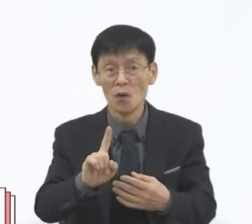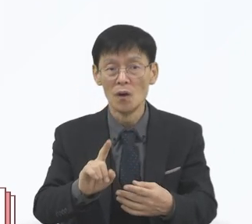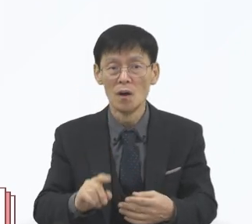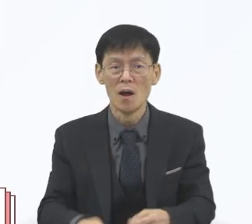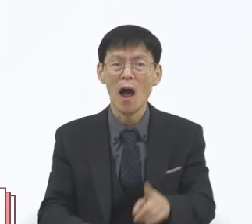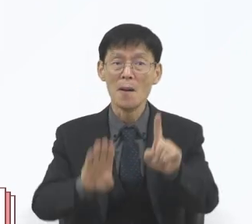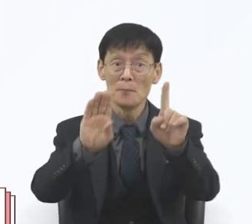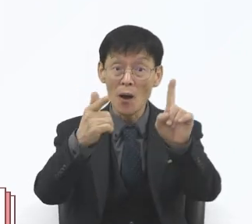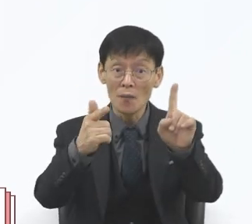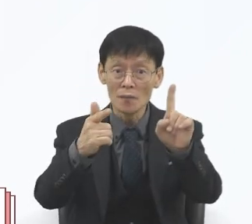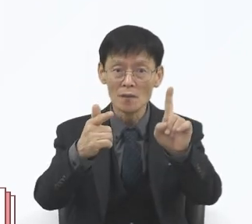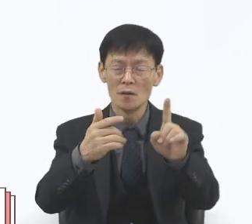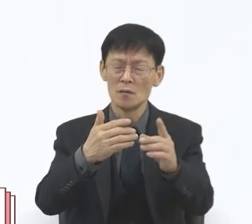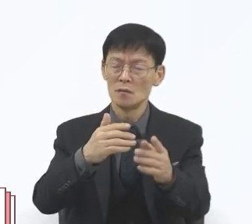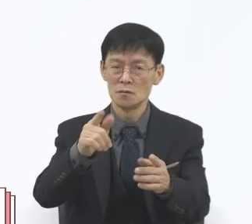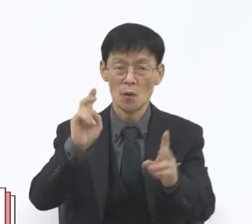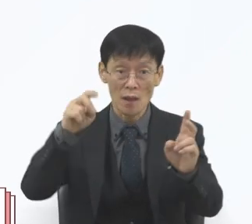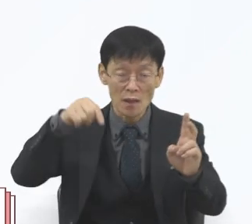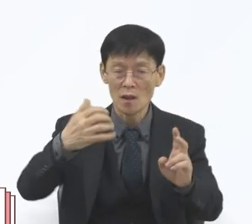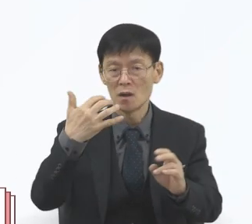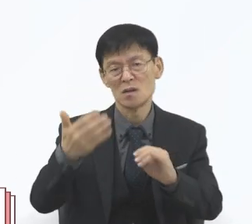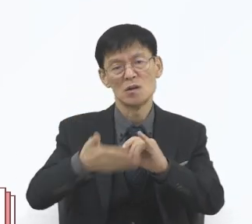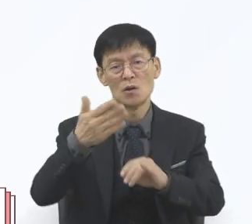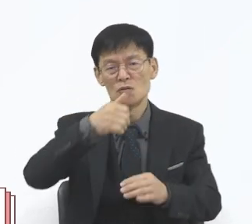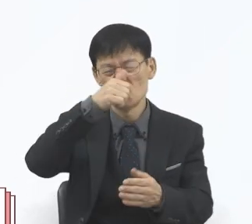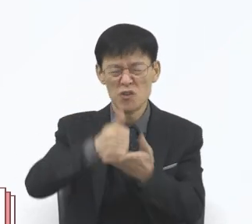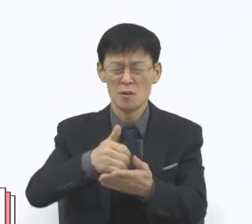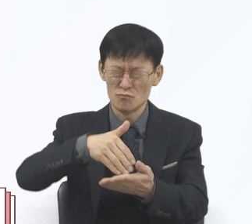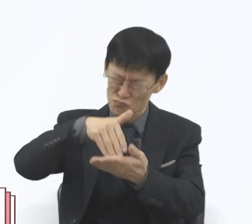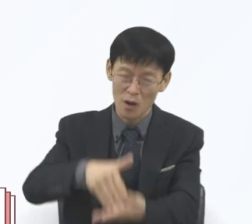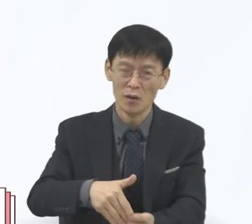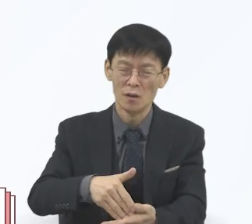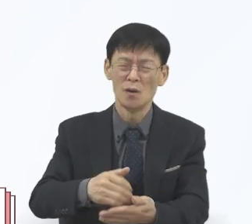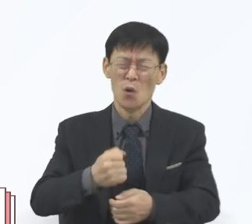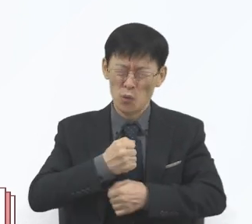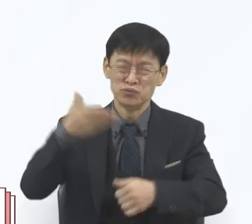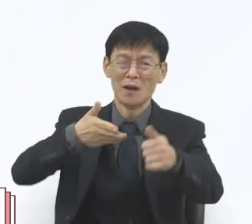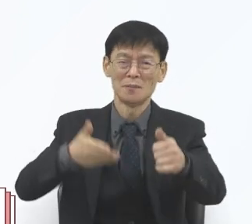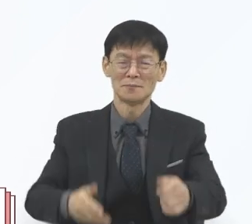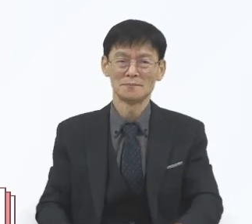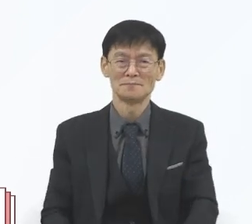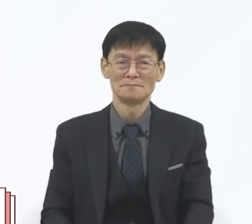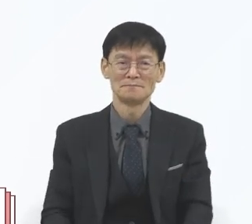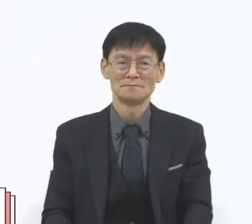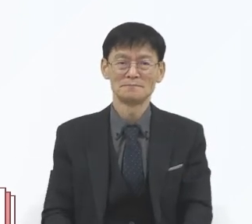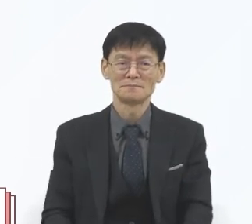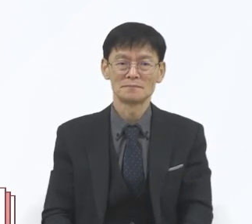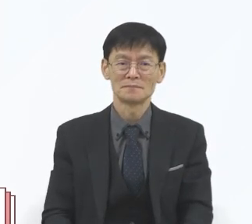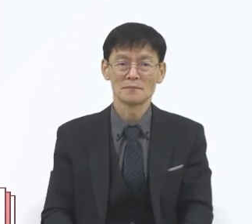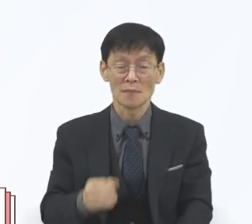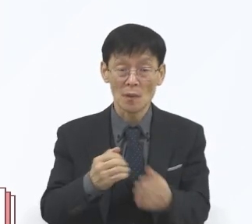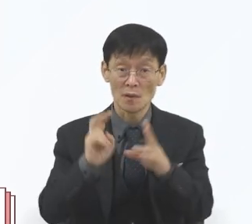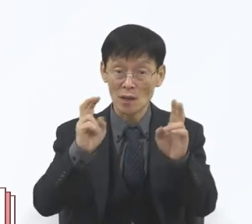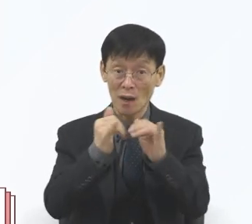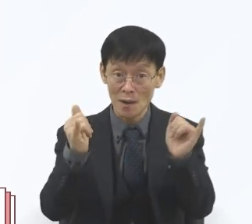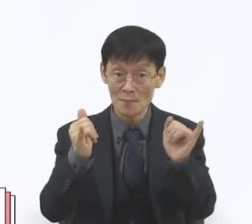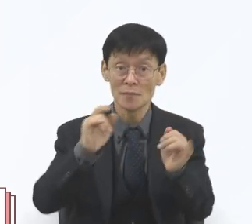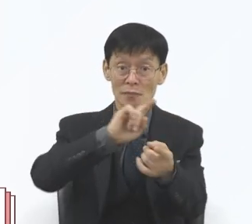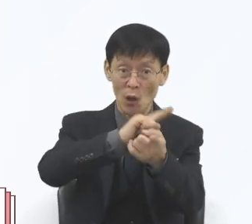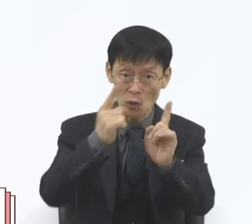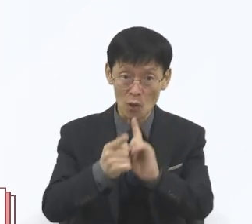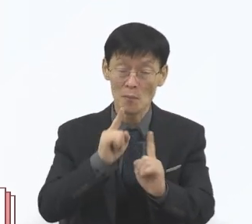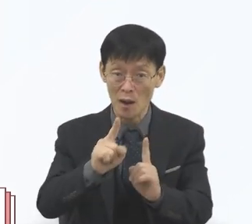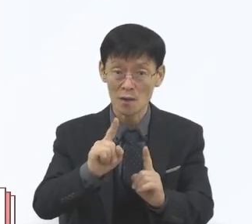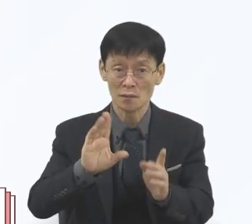행위는 단 한 번만 했더라도 직장 내 성희롱이 될 수 있으므로 꼭 주의해야 합니다. 그래서 직장에